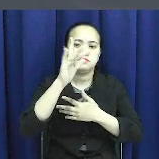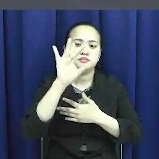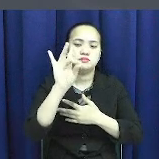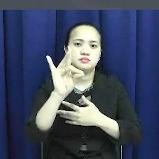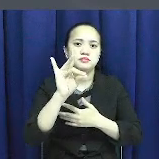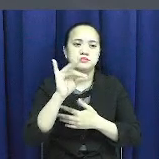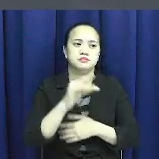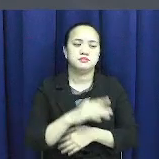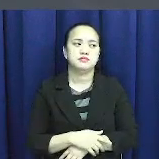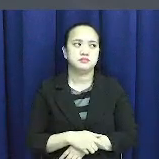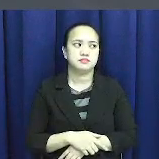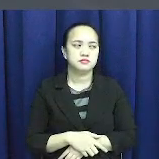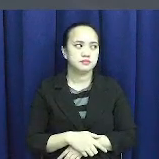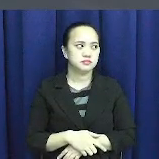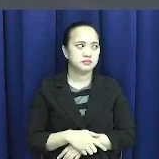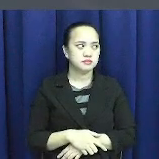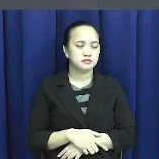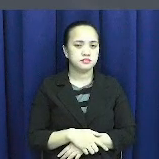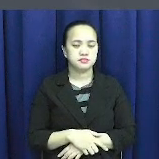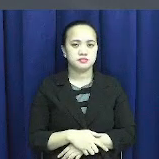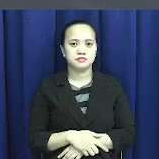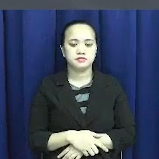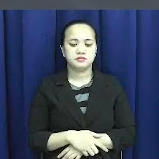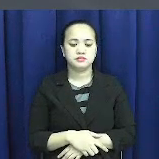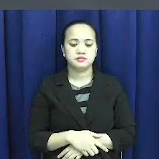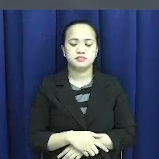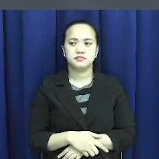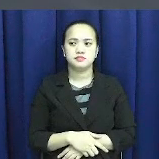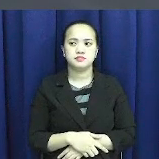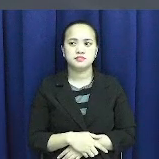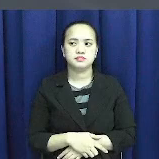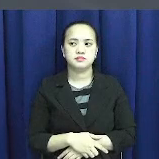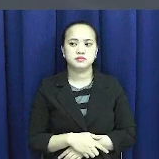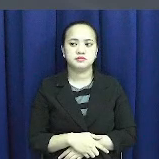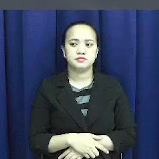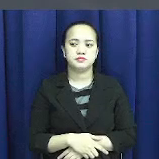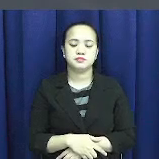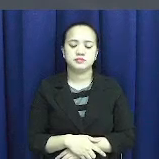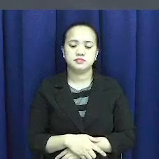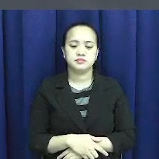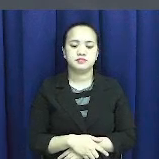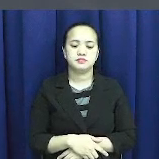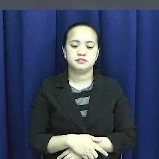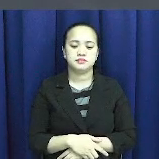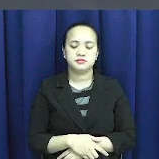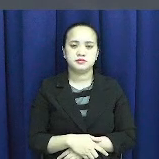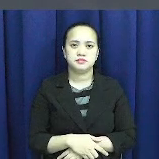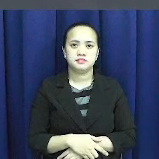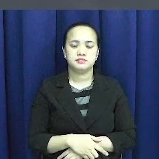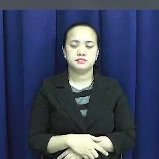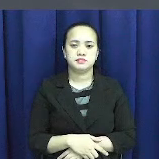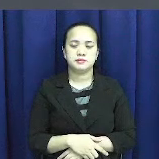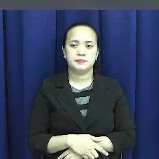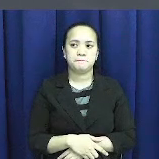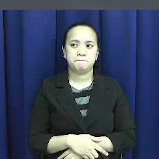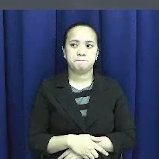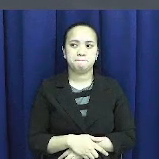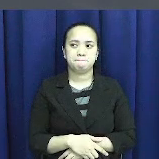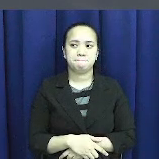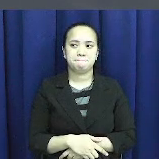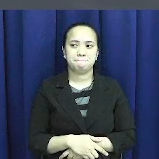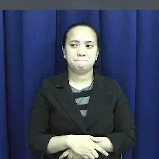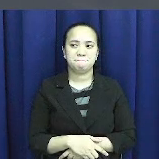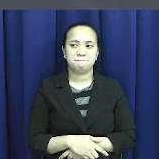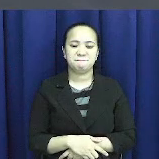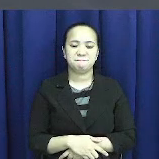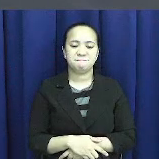shall make an atonement for the soul that sinneth ignorantly, when he sinneth by ignorance before the Lord, to make an atonement for